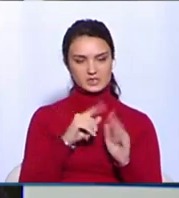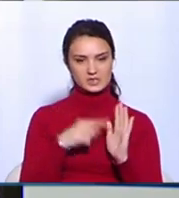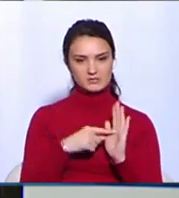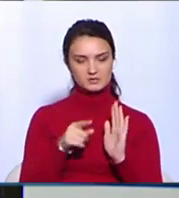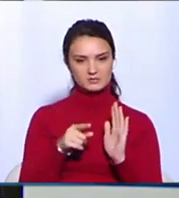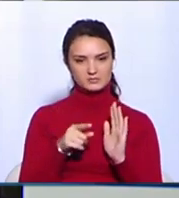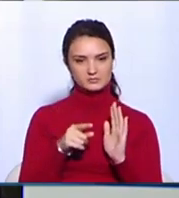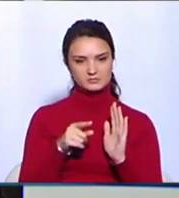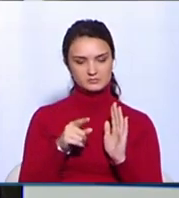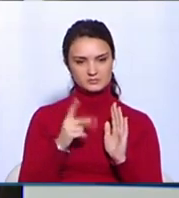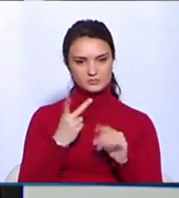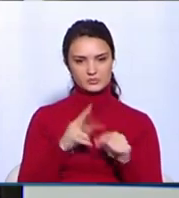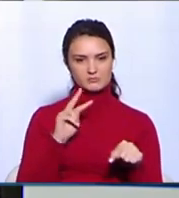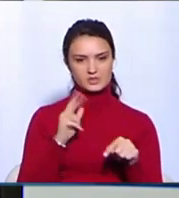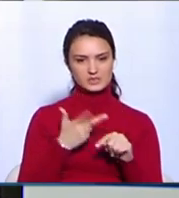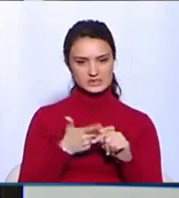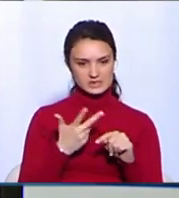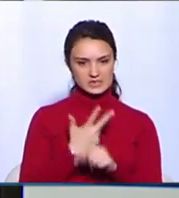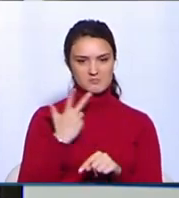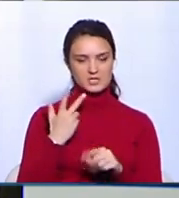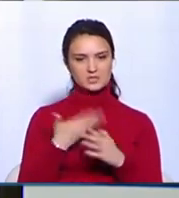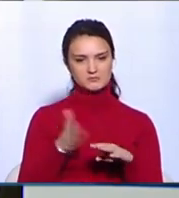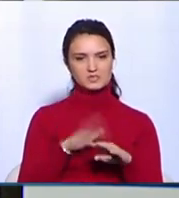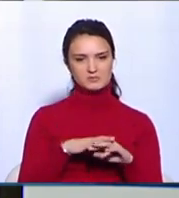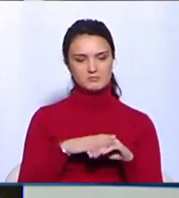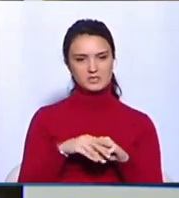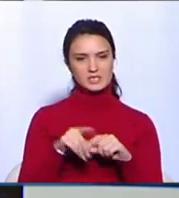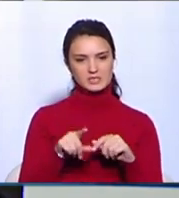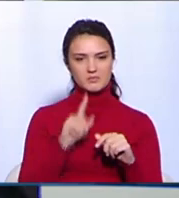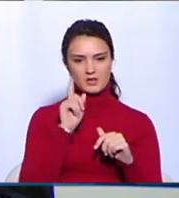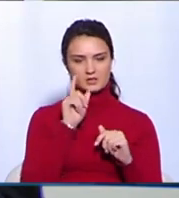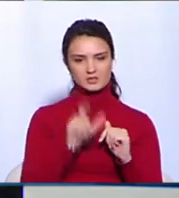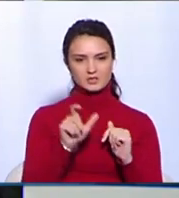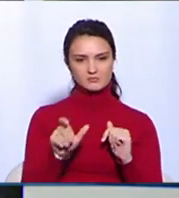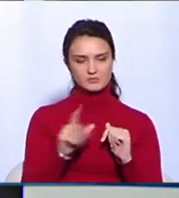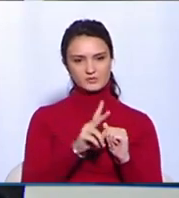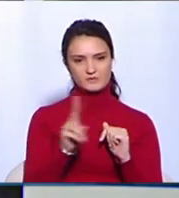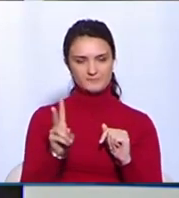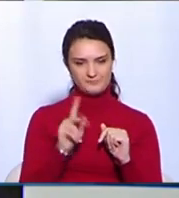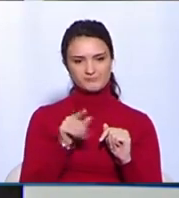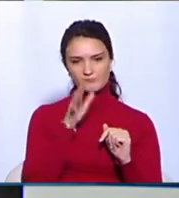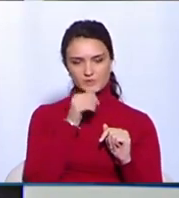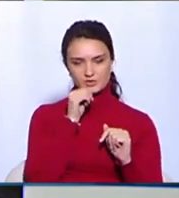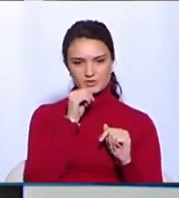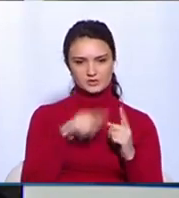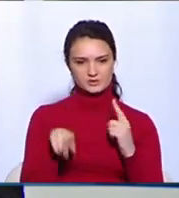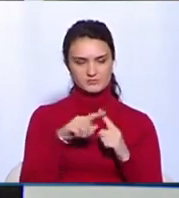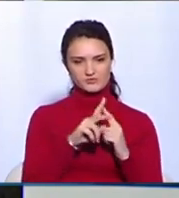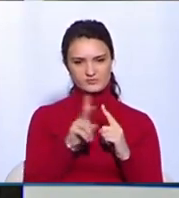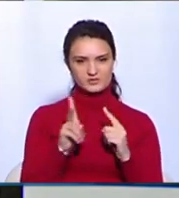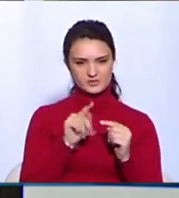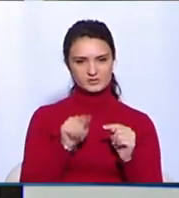საკითხებთან ორ მაგად, სამ მაგად მძიმეა იმ ახალგაზრდებში, იმ მოზარდებში,